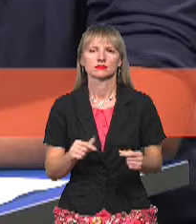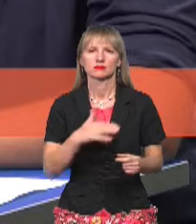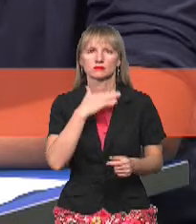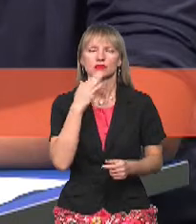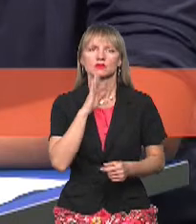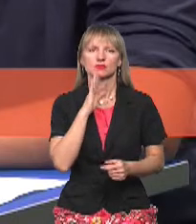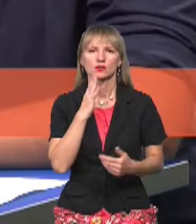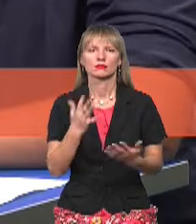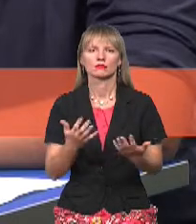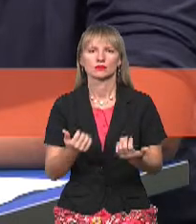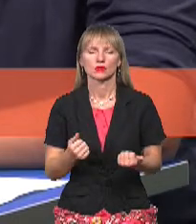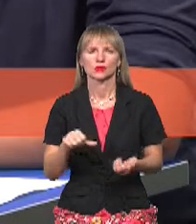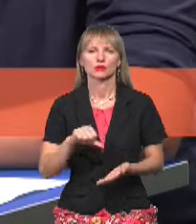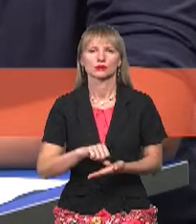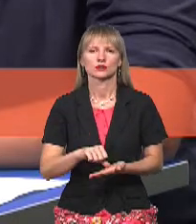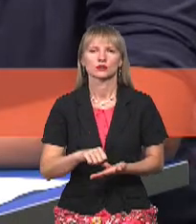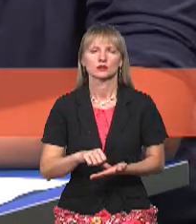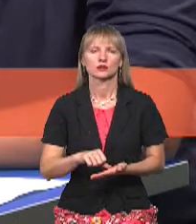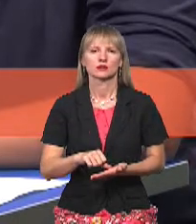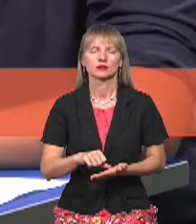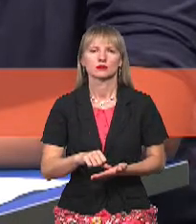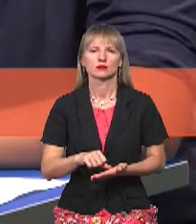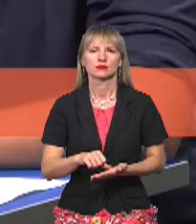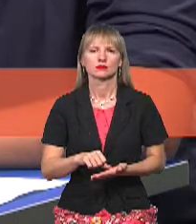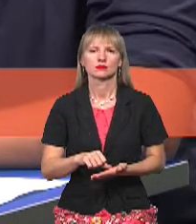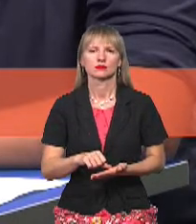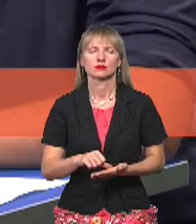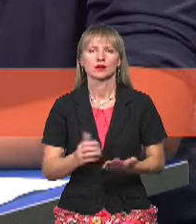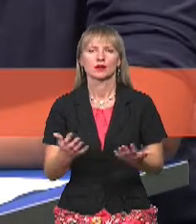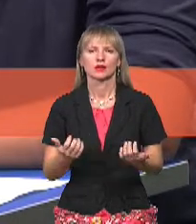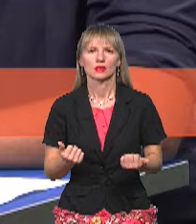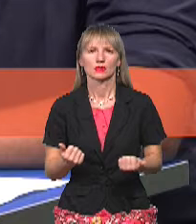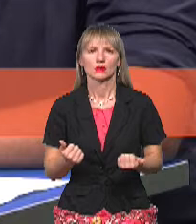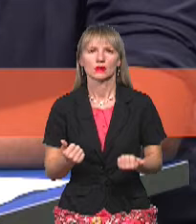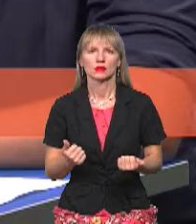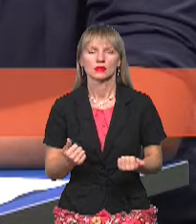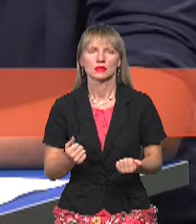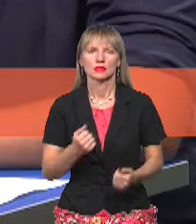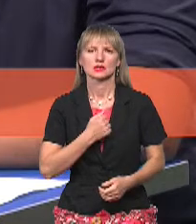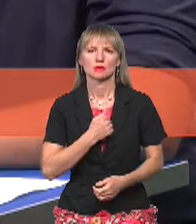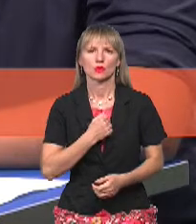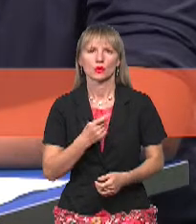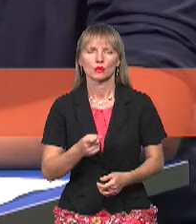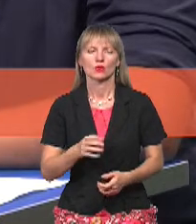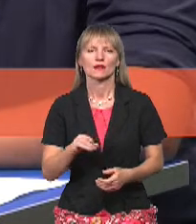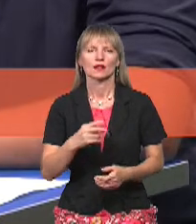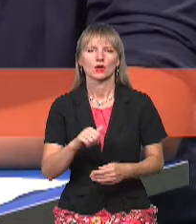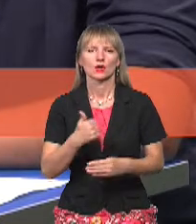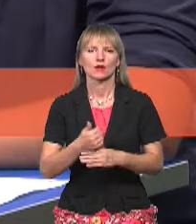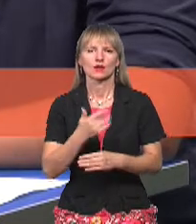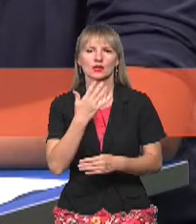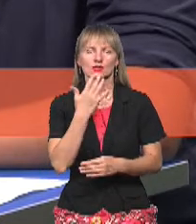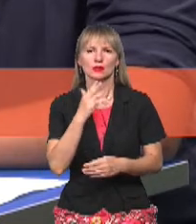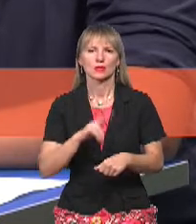багато дівчат доволі також прийняли участь, отримали зброю від голови Національної